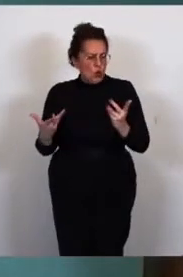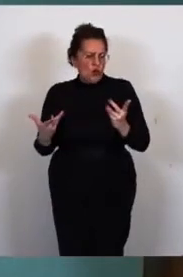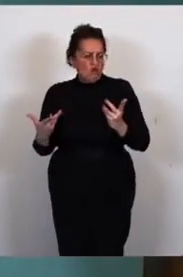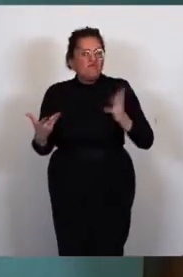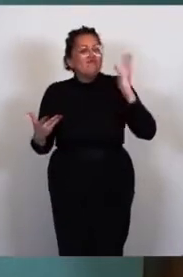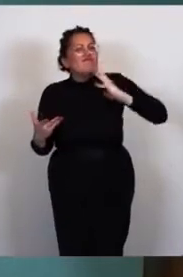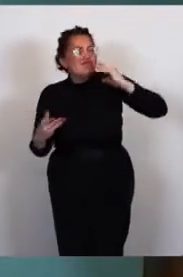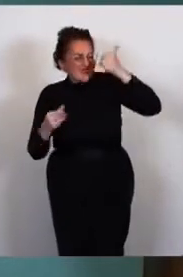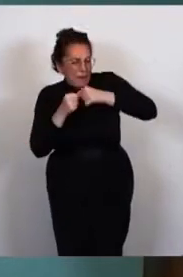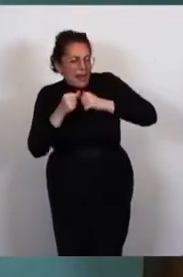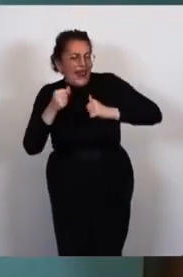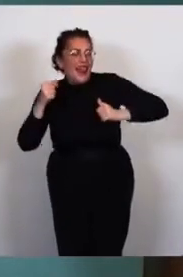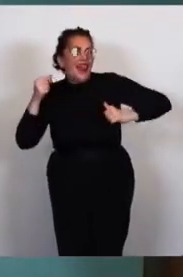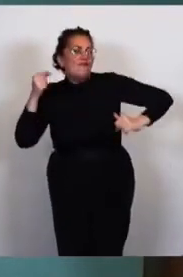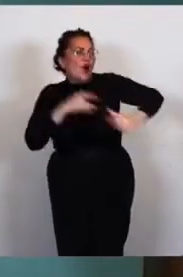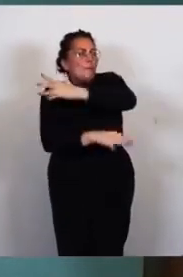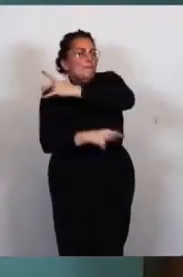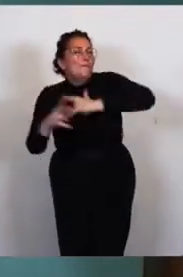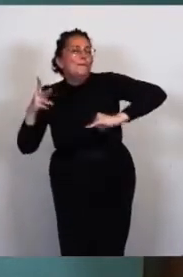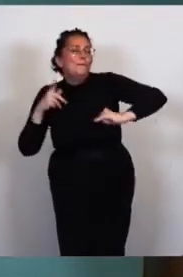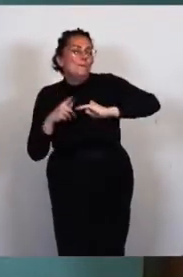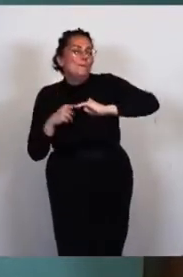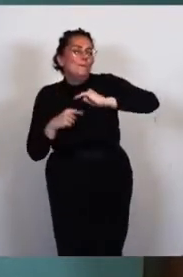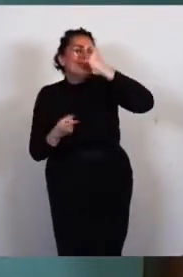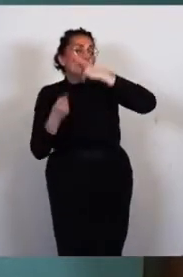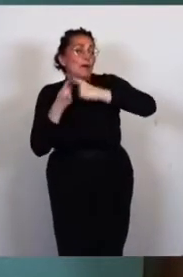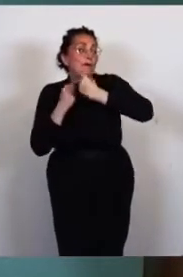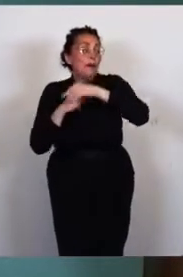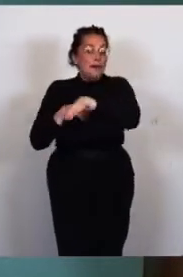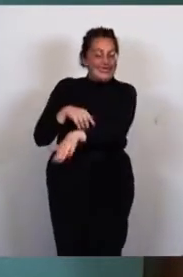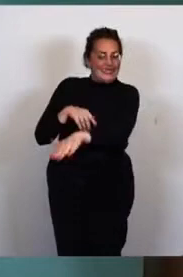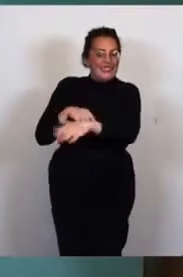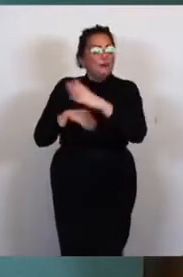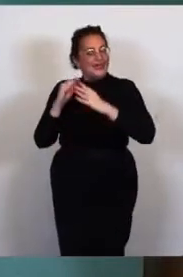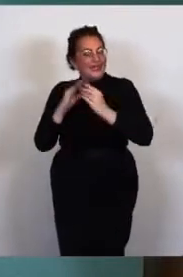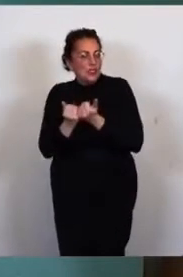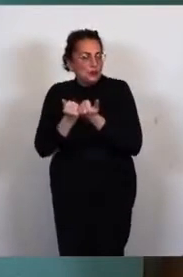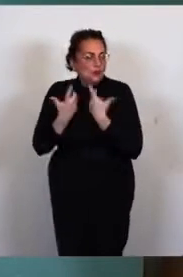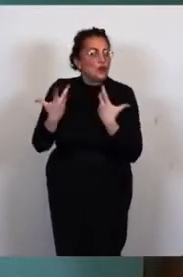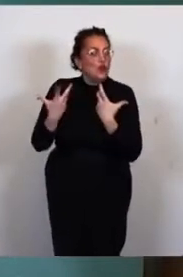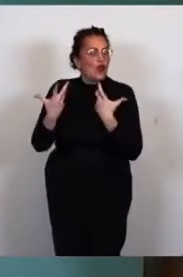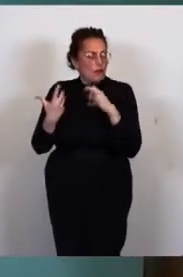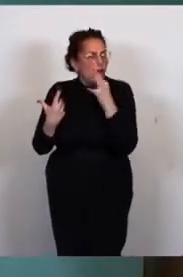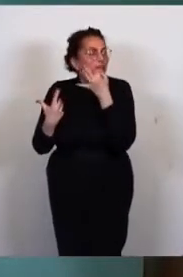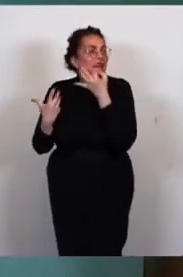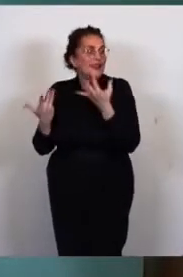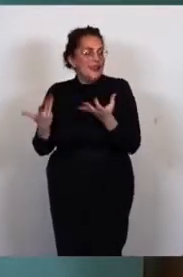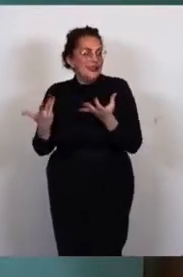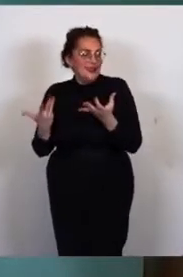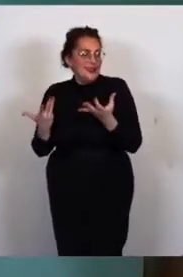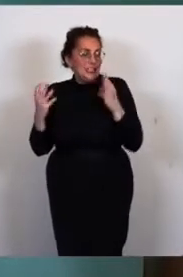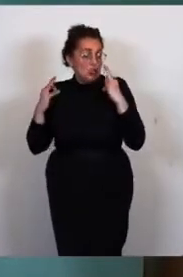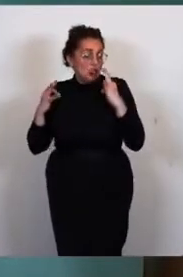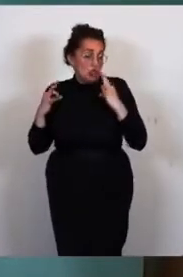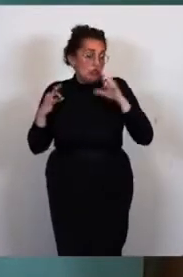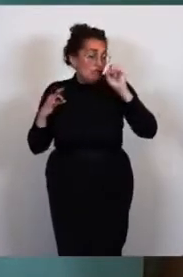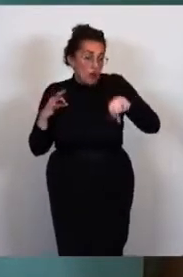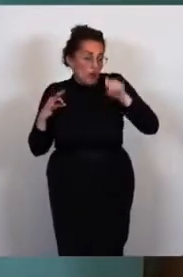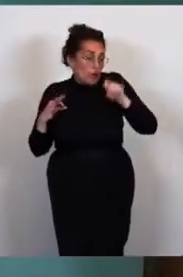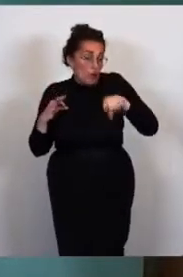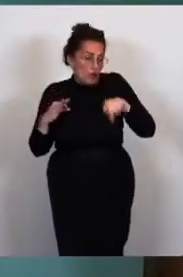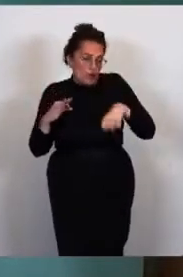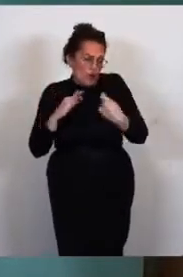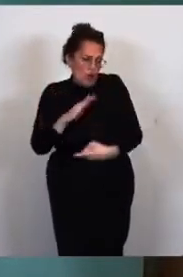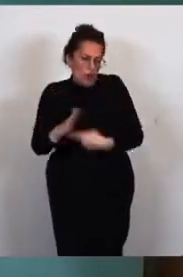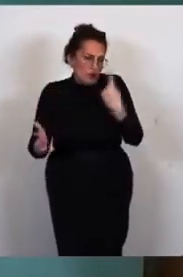qui n'existe plus depuis 3 ans, donc on va le réactiver puisqu'il fonctionnait. Il faut qu'on aille identifier ces personnes-là, qu'on les forme, qu'on les accompagne. Et puis, dernier